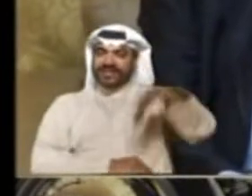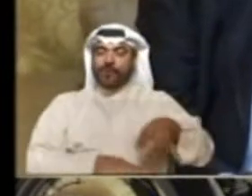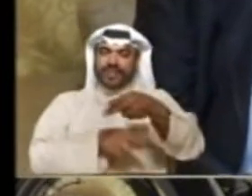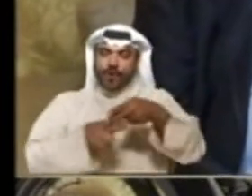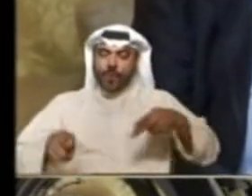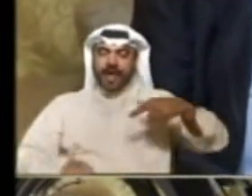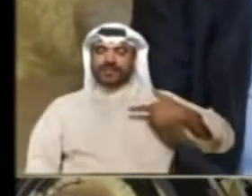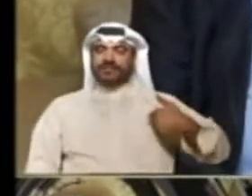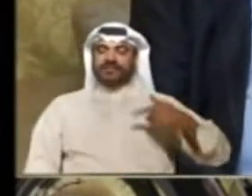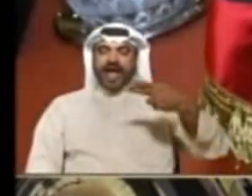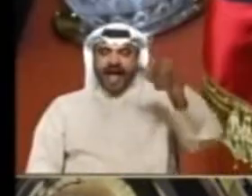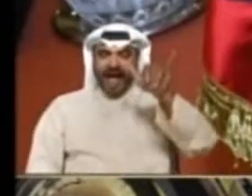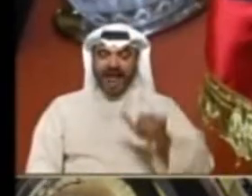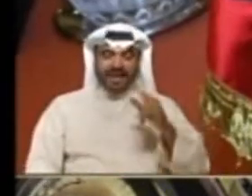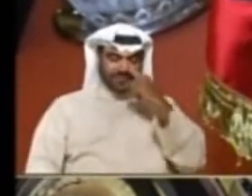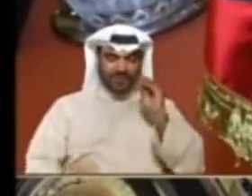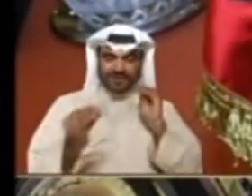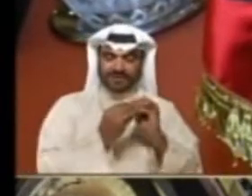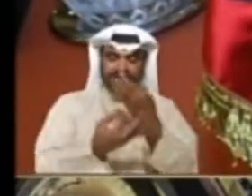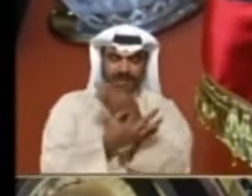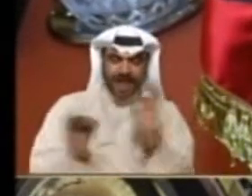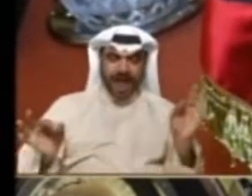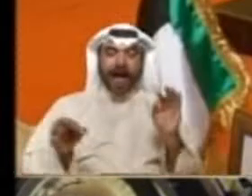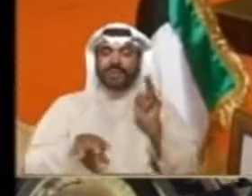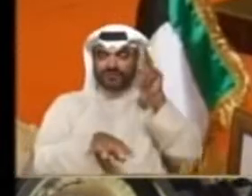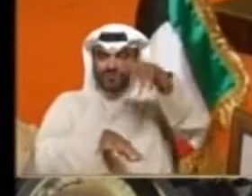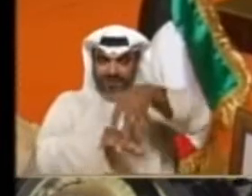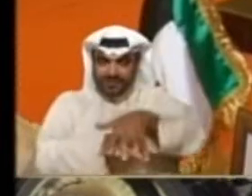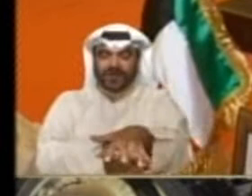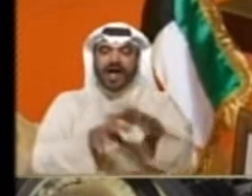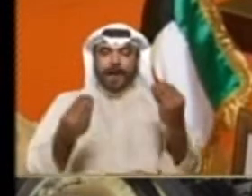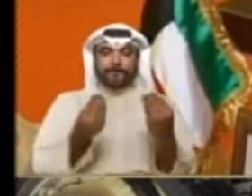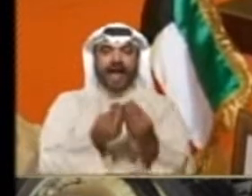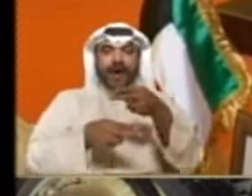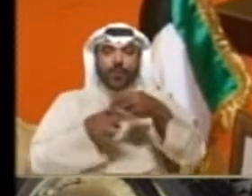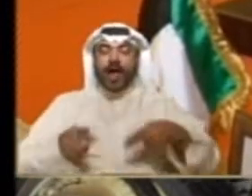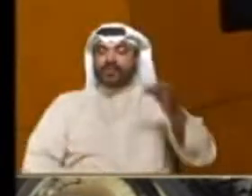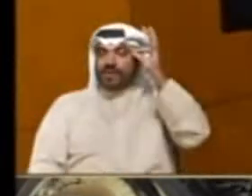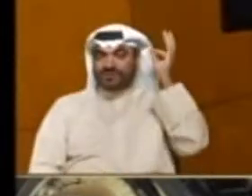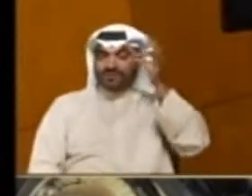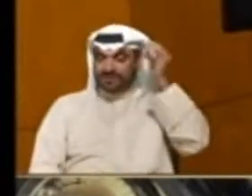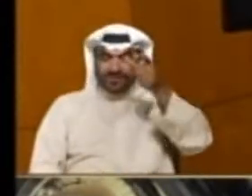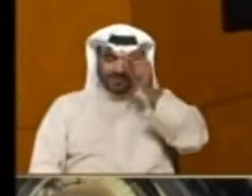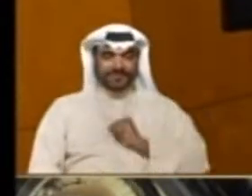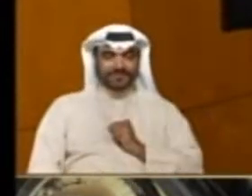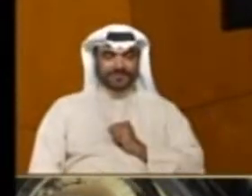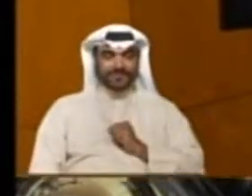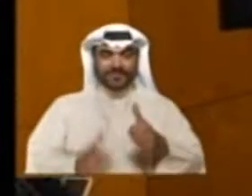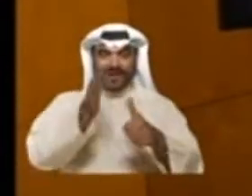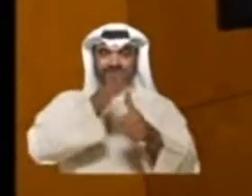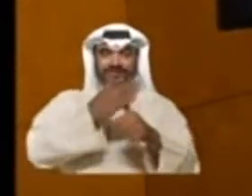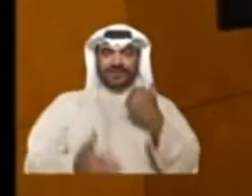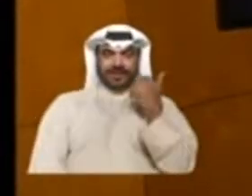الظفيري المقاربة الكويتية في مجال التنمية الاجتماعية داخليا وعلى الصعيد العربي. من المبادرات